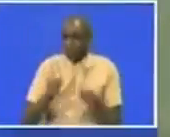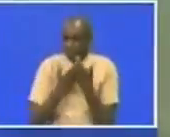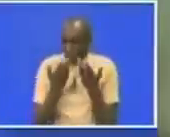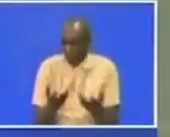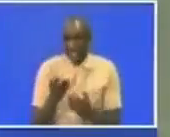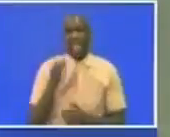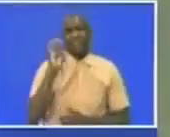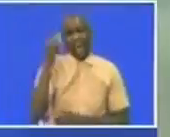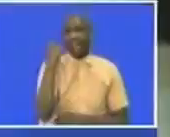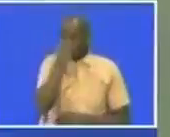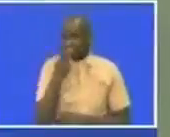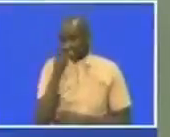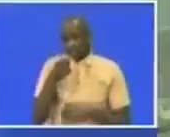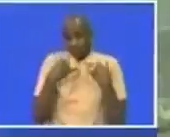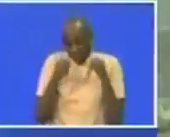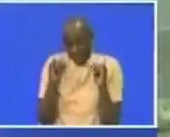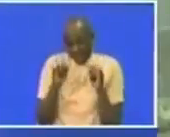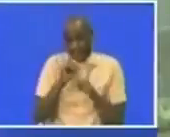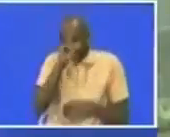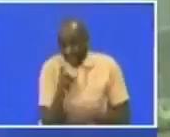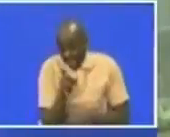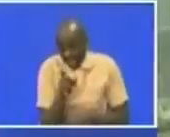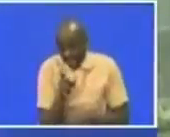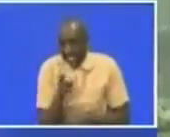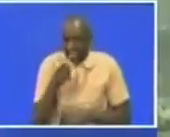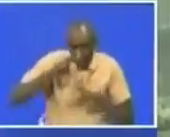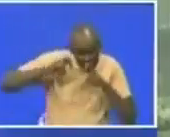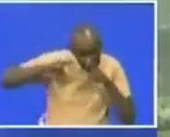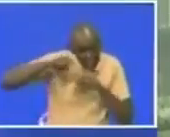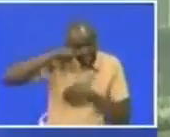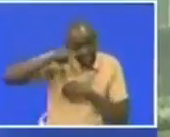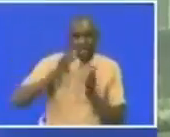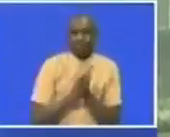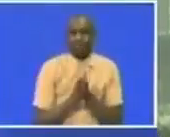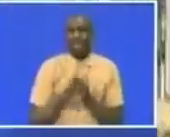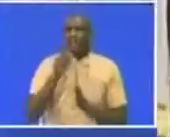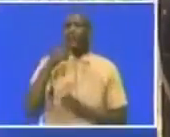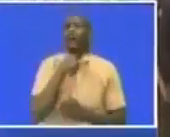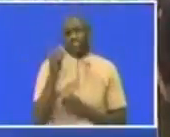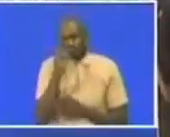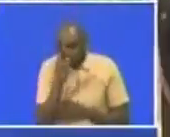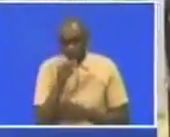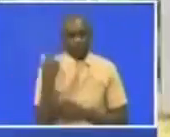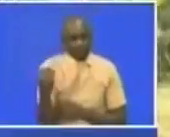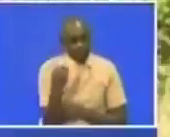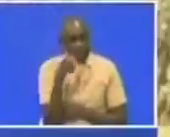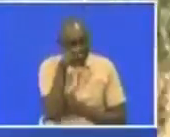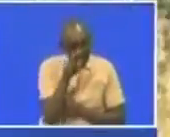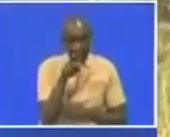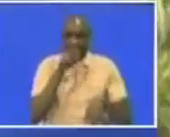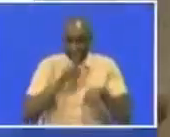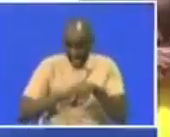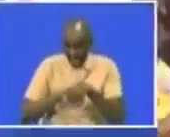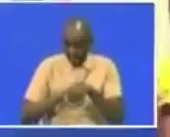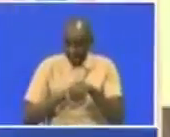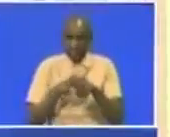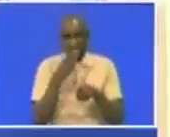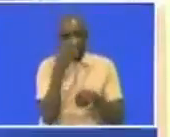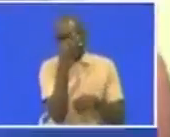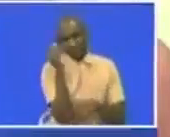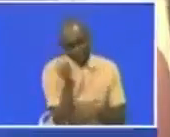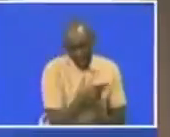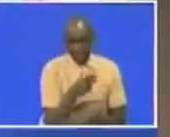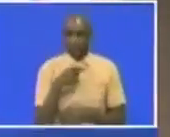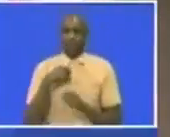awamu yake ya tatu kwenye utafiti. Ni awamu hii iliyohitaji kwa chanjo kutumika kwa watoto wakati ya umri wa miezi 3 na